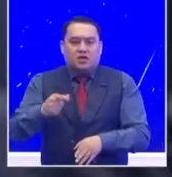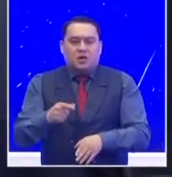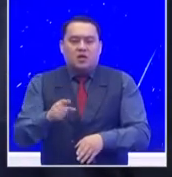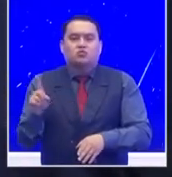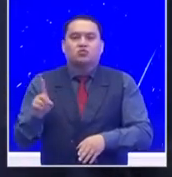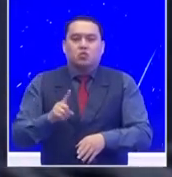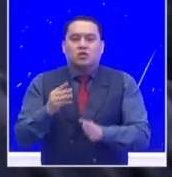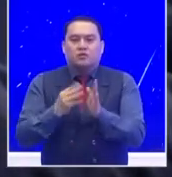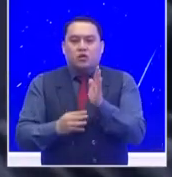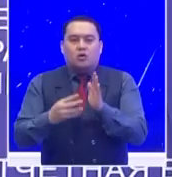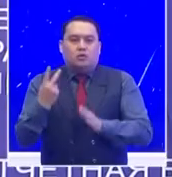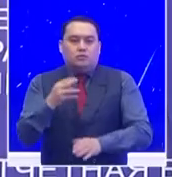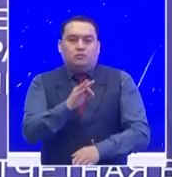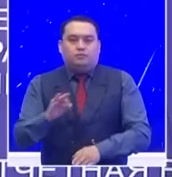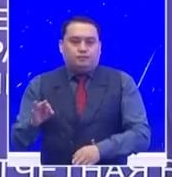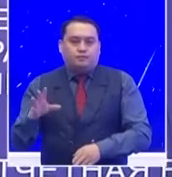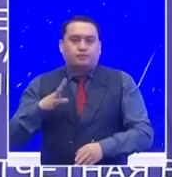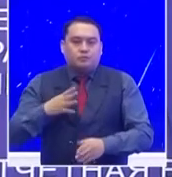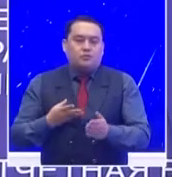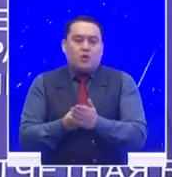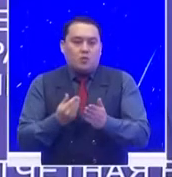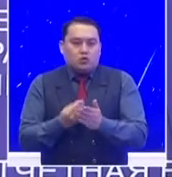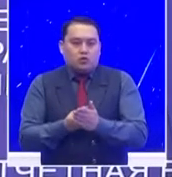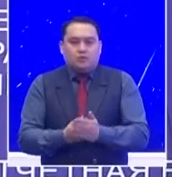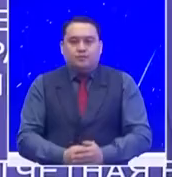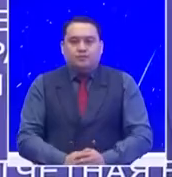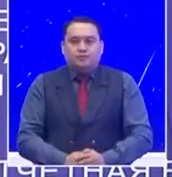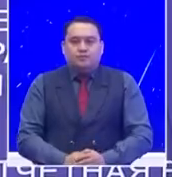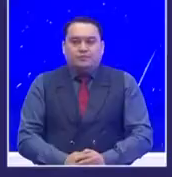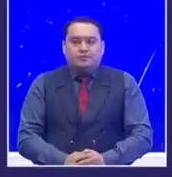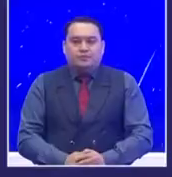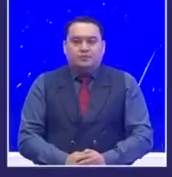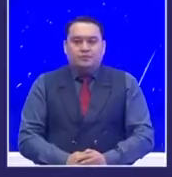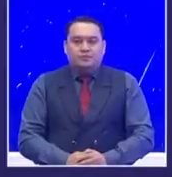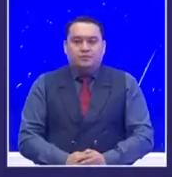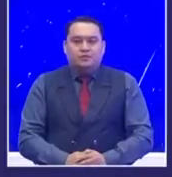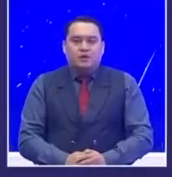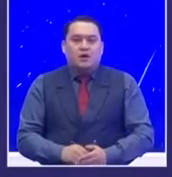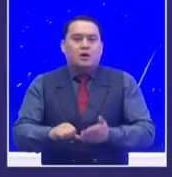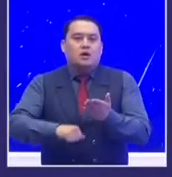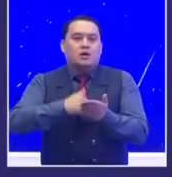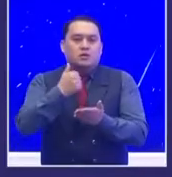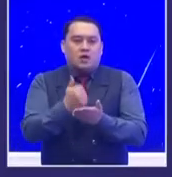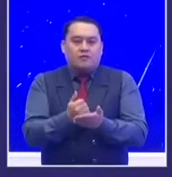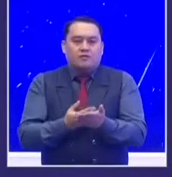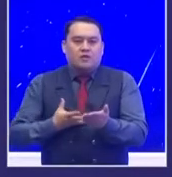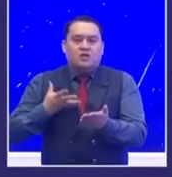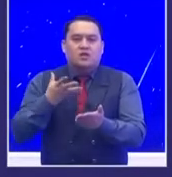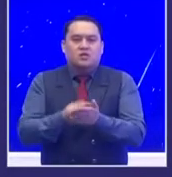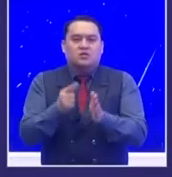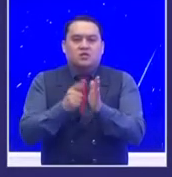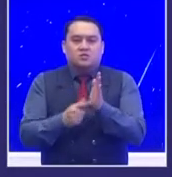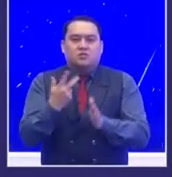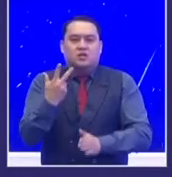Примечательно, что 92% из них внебюджетные средства. Бүгінгі күні Основной объем инвестиций – 73